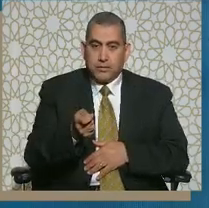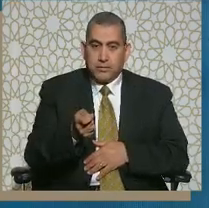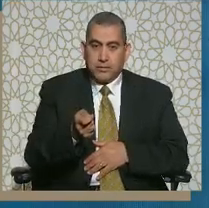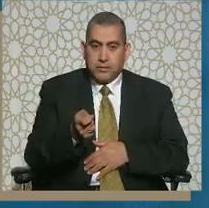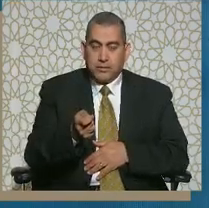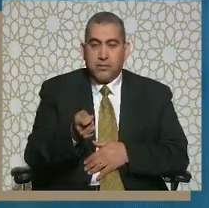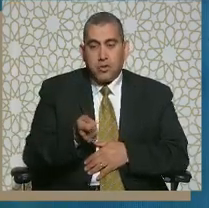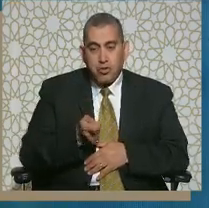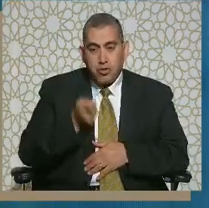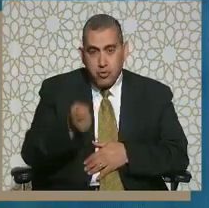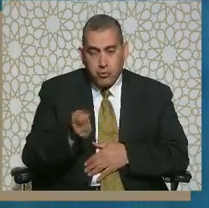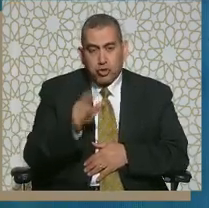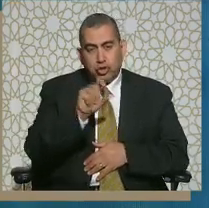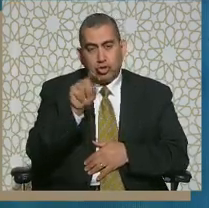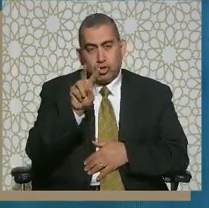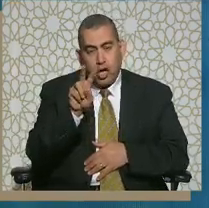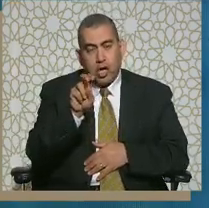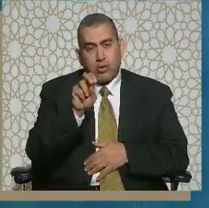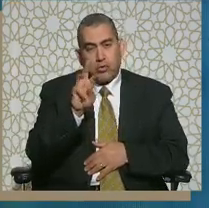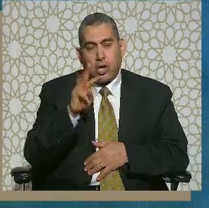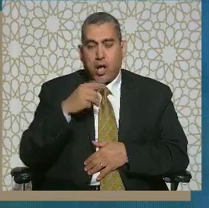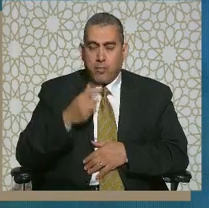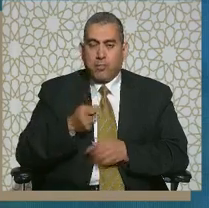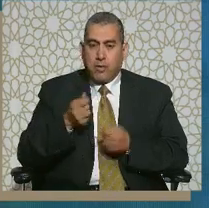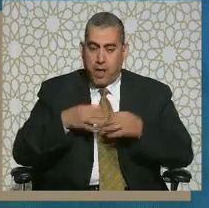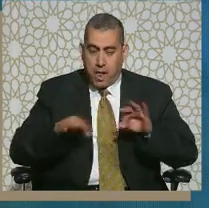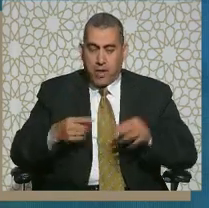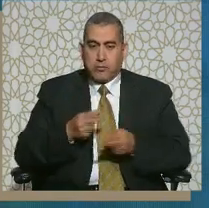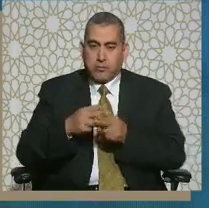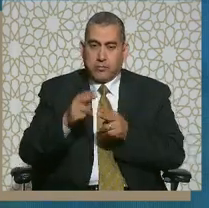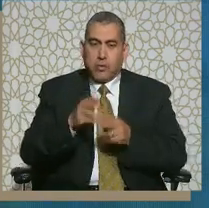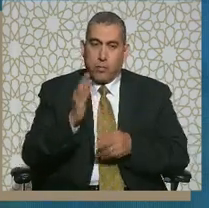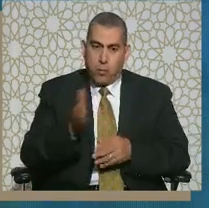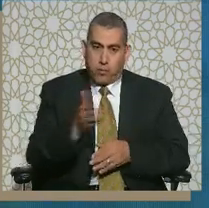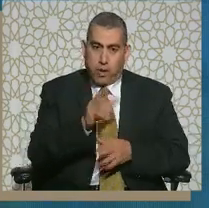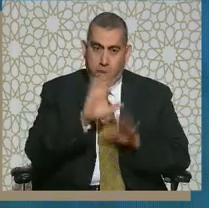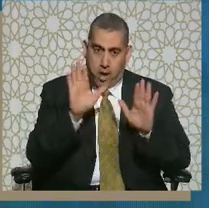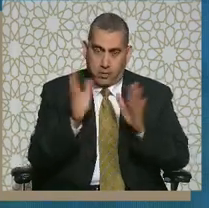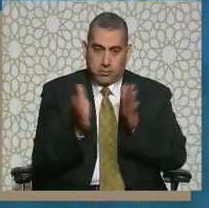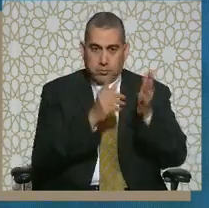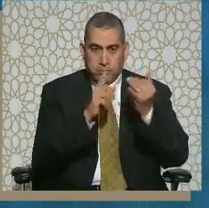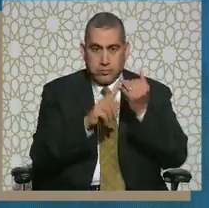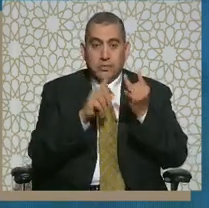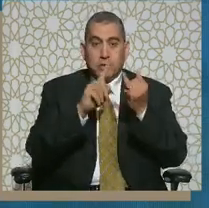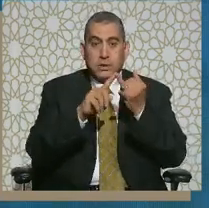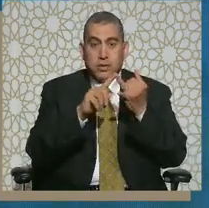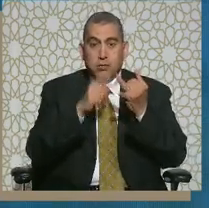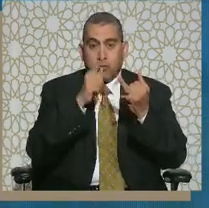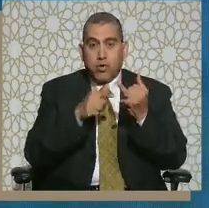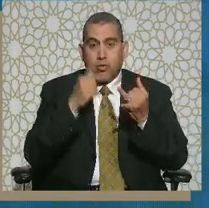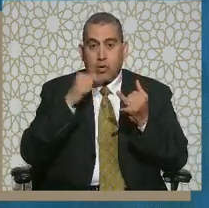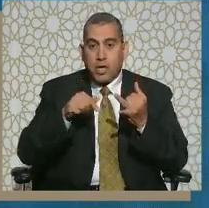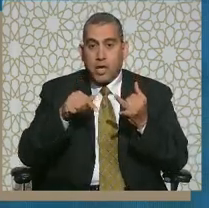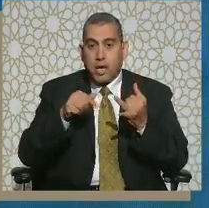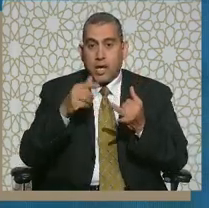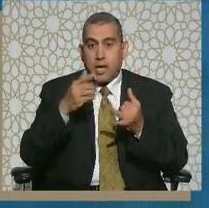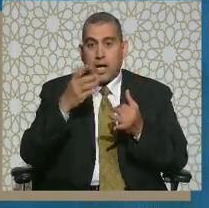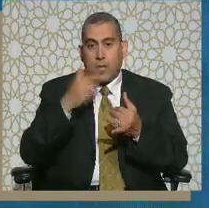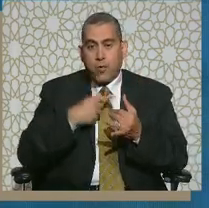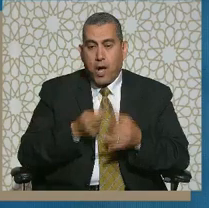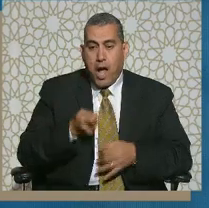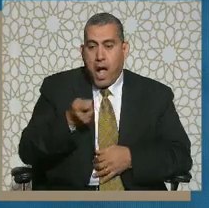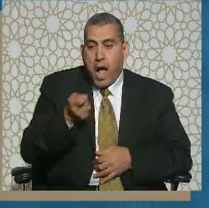ممكن يطلعها على شعرين لو ان هو معهوش الفلوس يطلعها مره واحده خلاص كده الحاجه التانيه انت بتقولي دلوقتي هو